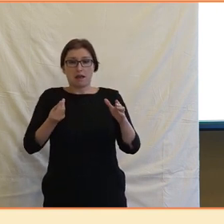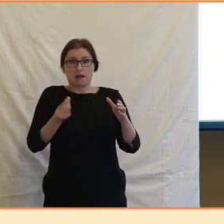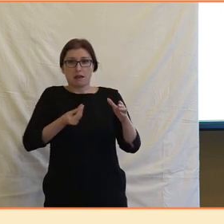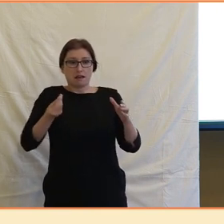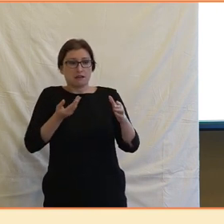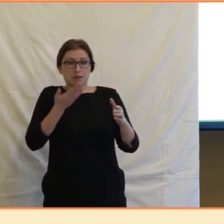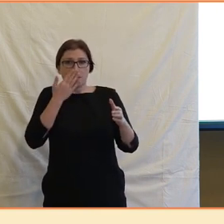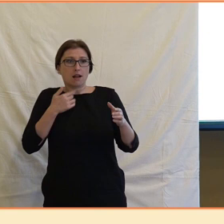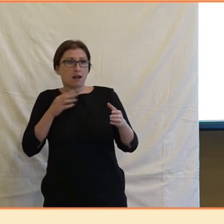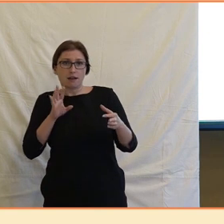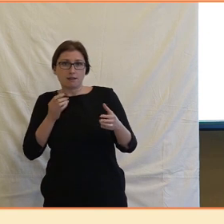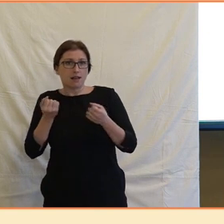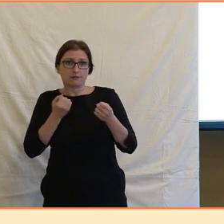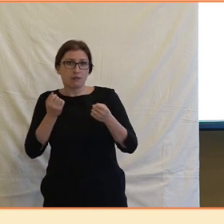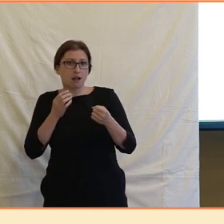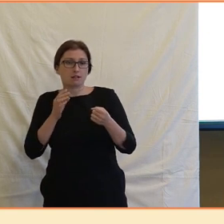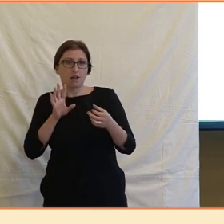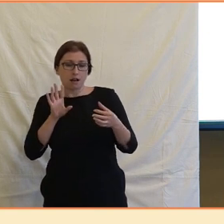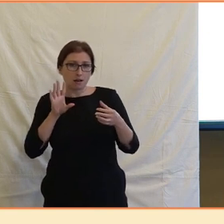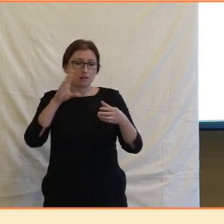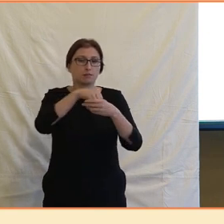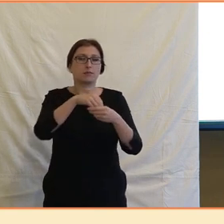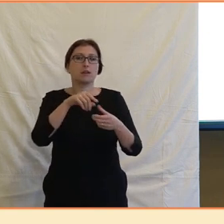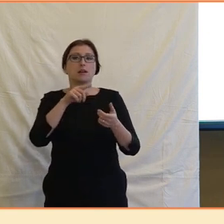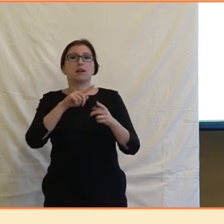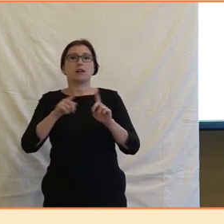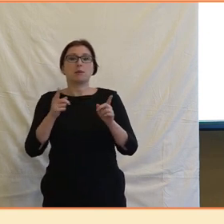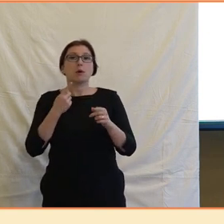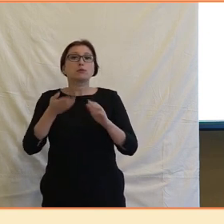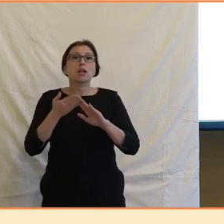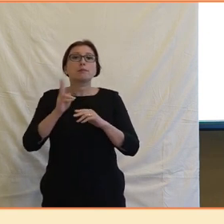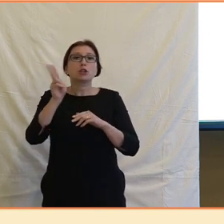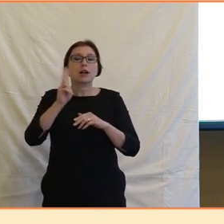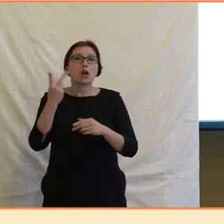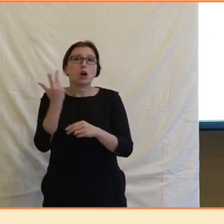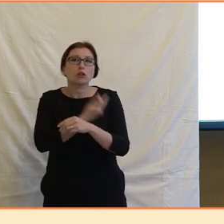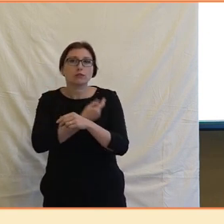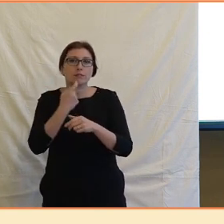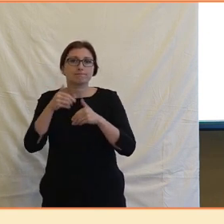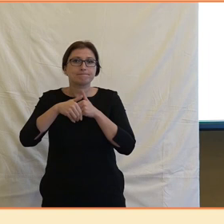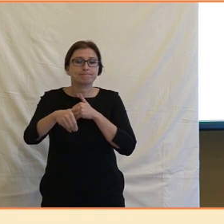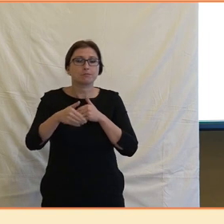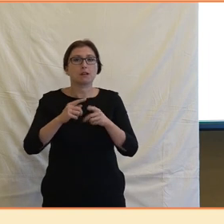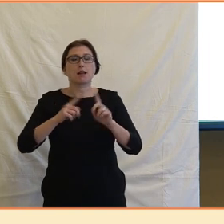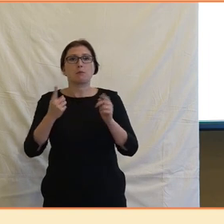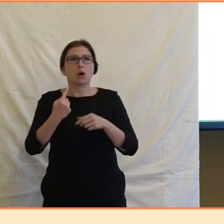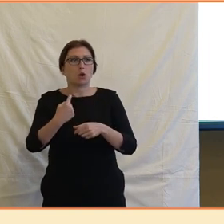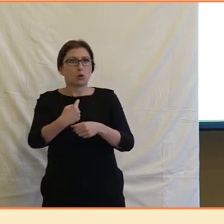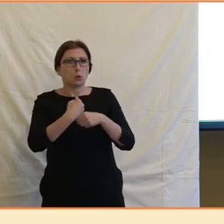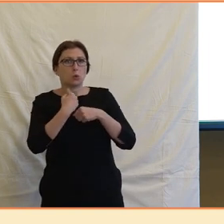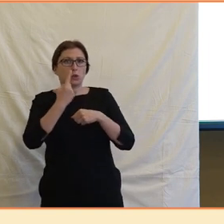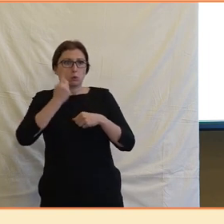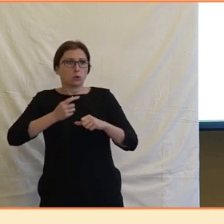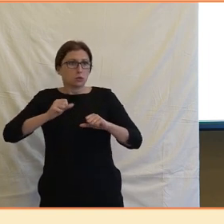něco nestačím, třeba právě, jak jsem mluvil o těch registracích na očkování, pocit nátlaku a